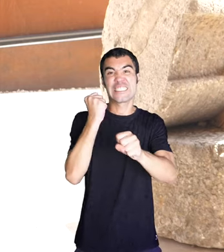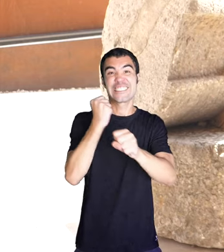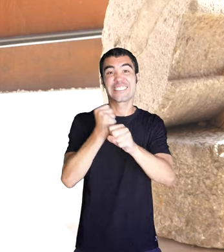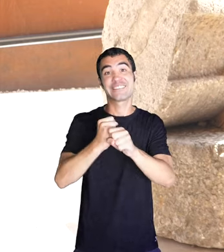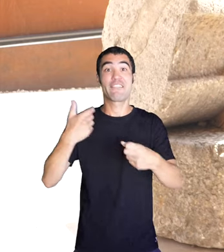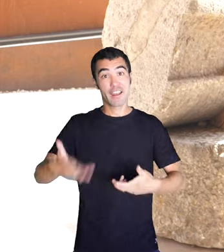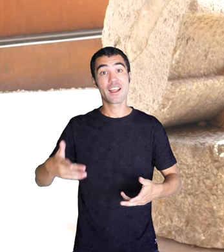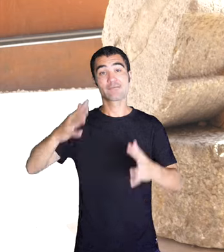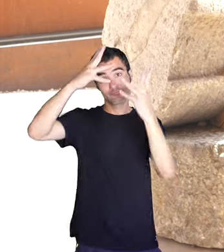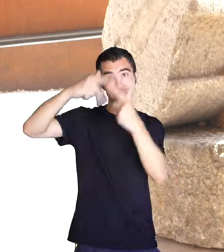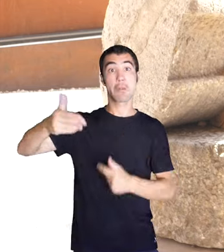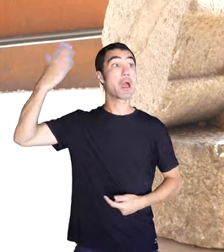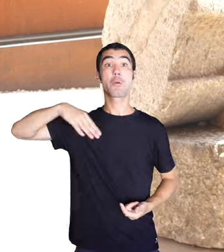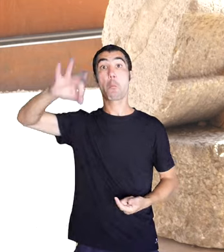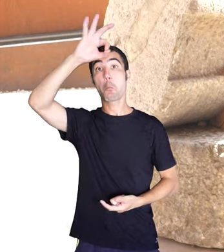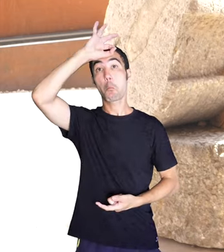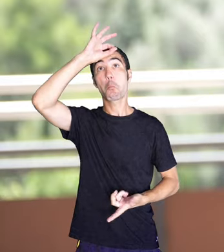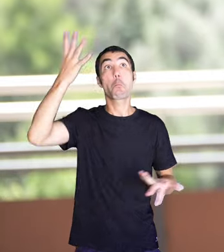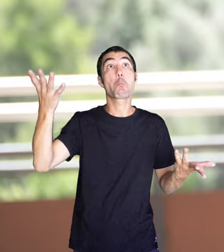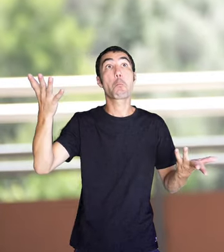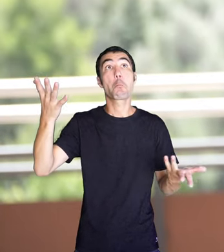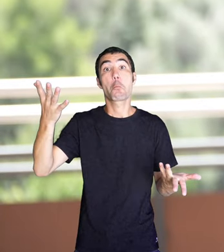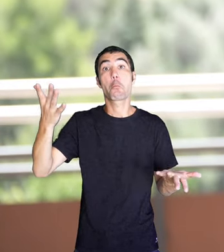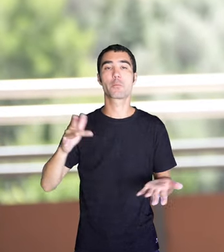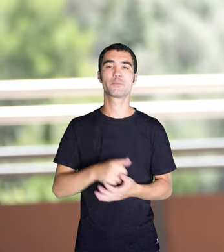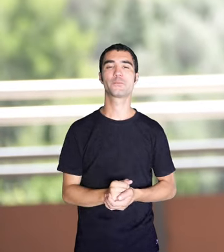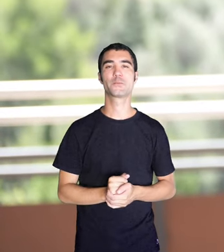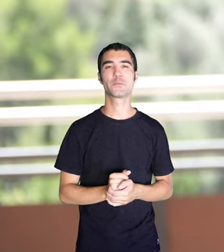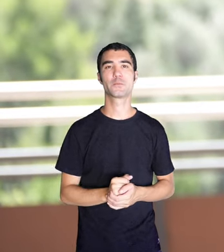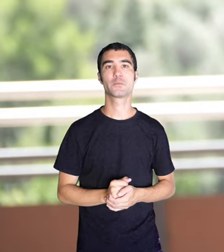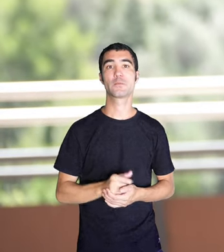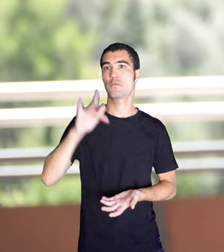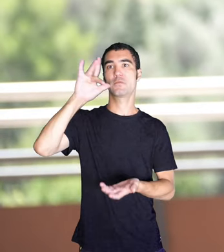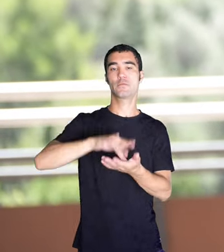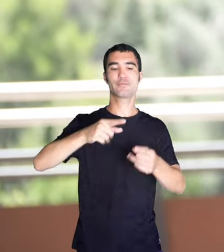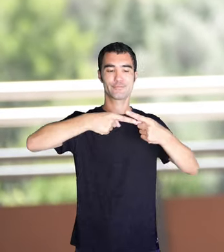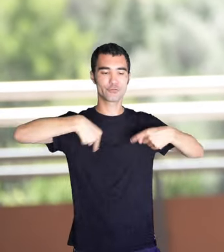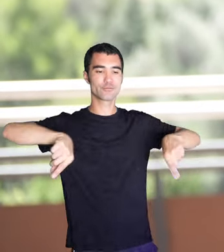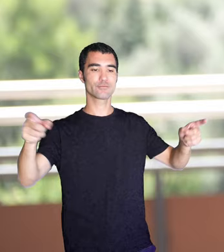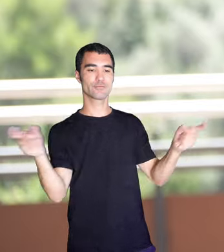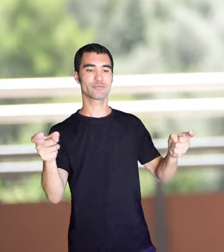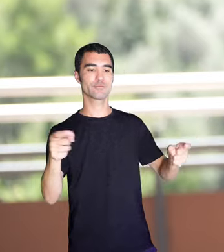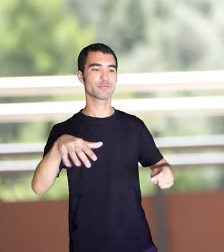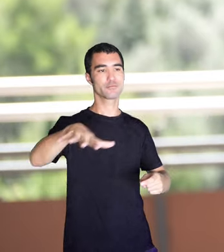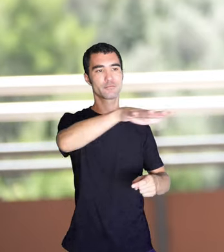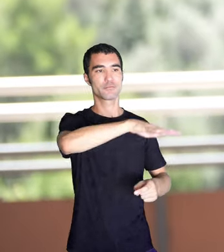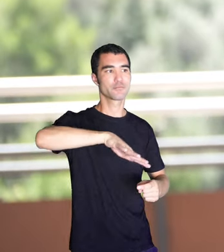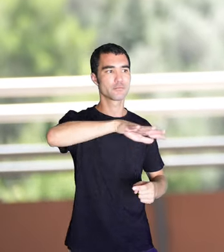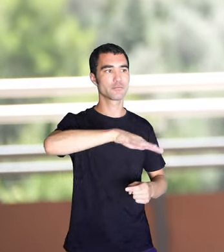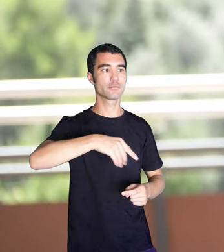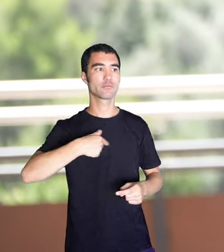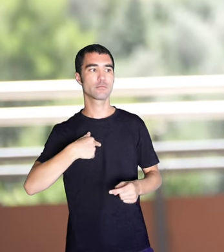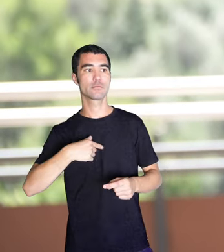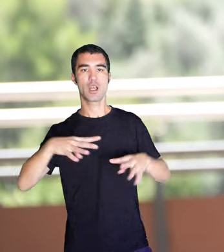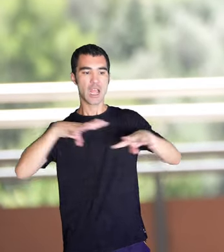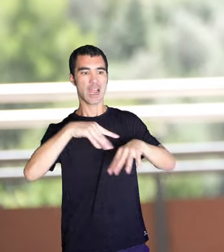aquestes coses. Antes no ho sabies, en això. Un tros de la costa, sobre el moment donat, que no hi pot posar